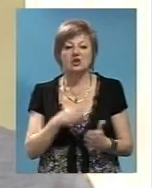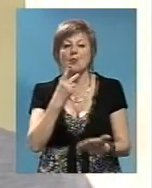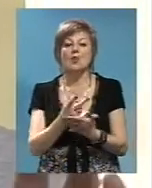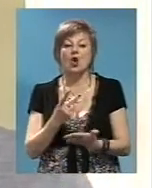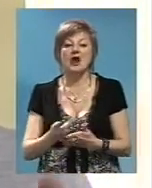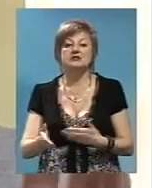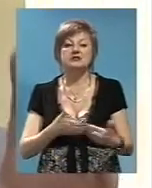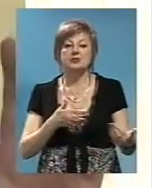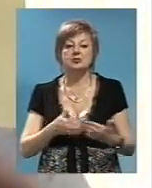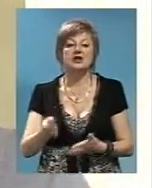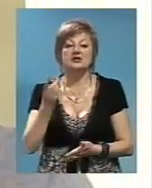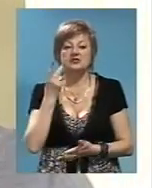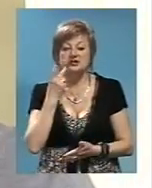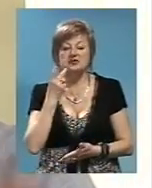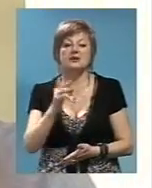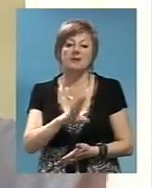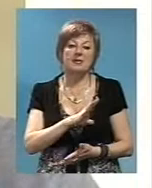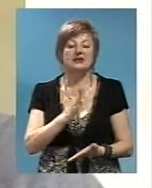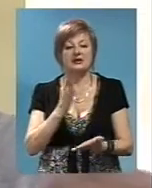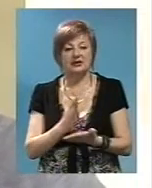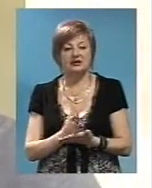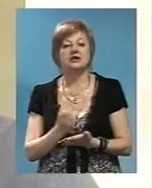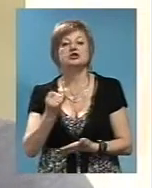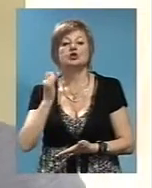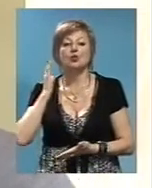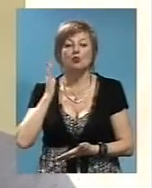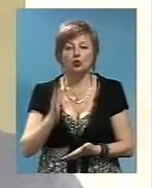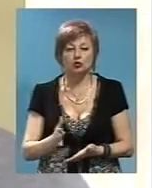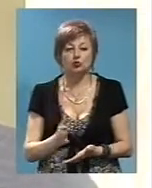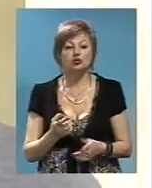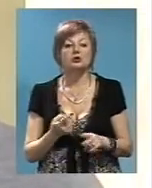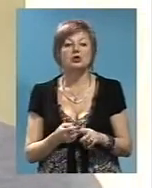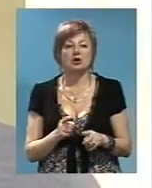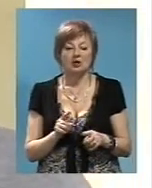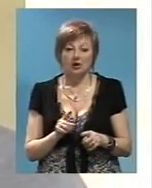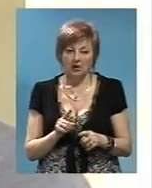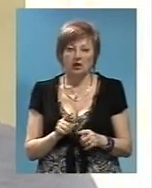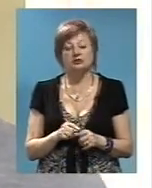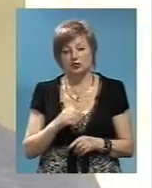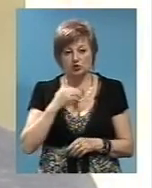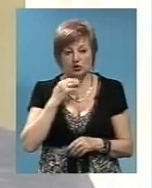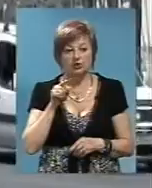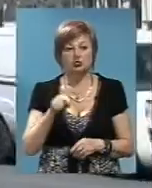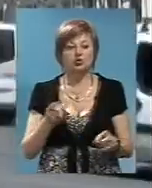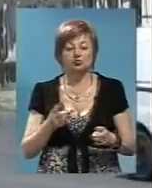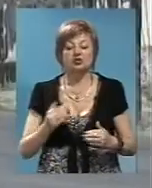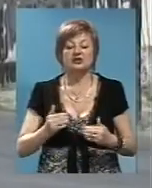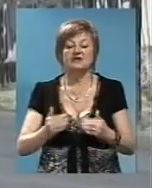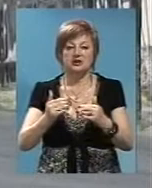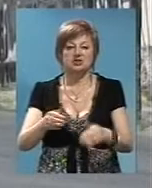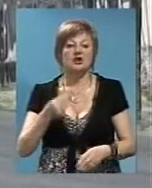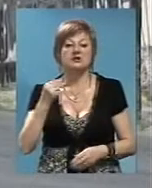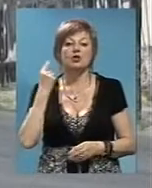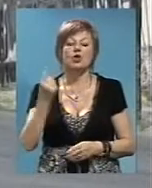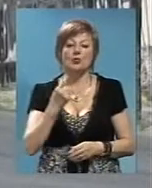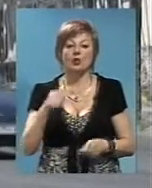практика, вони завжди були, є і, скоріш за все, і будуть центрами економічного зростання. Туди треба рухатись. У Запорізькій